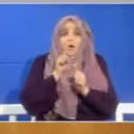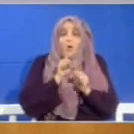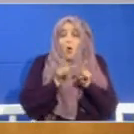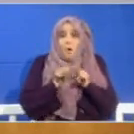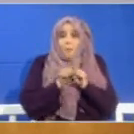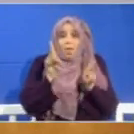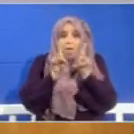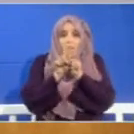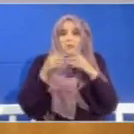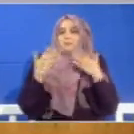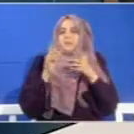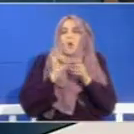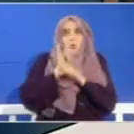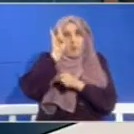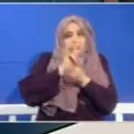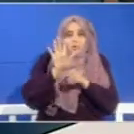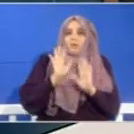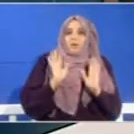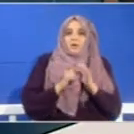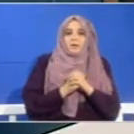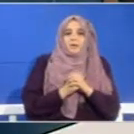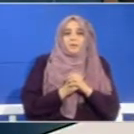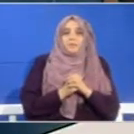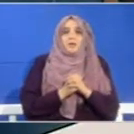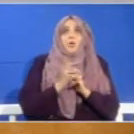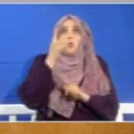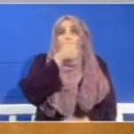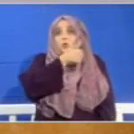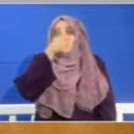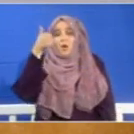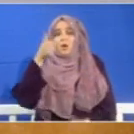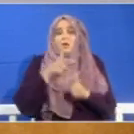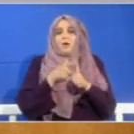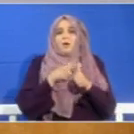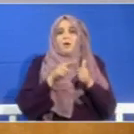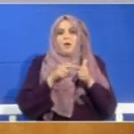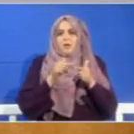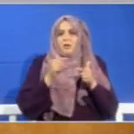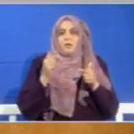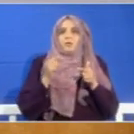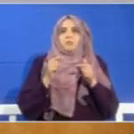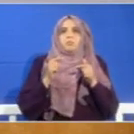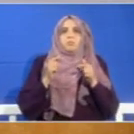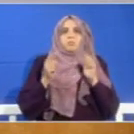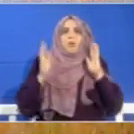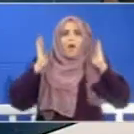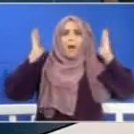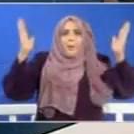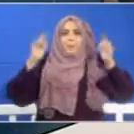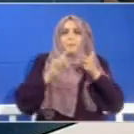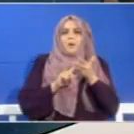تعالى، والعياذ بالله. والعياذ بالله. نعم، الوحدانية والعظمة والكبرياء.